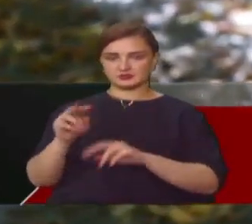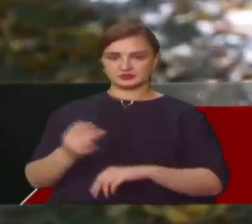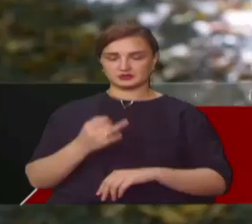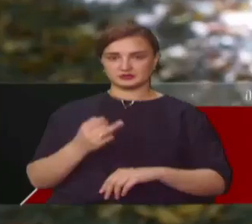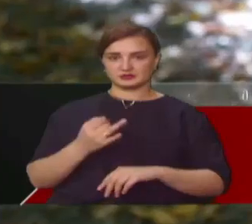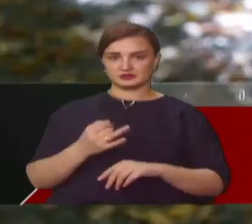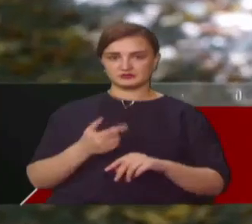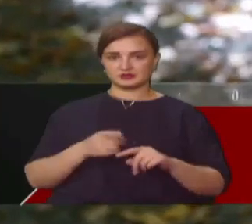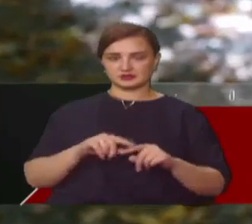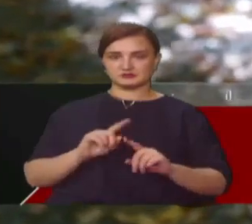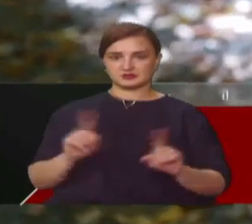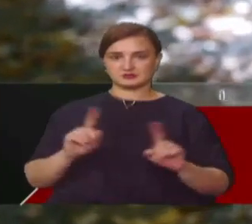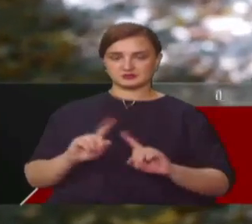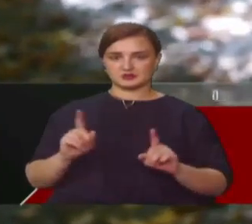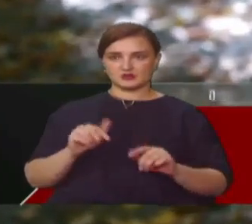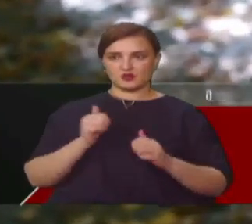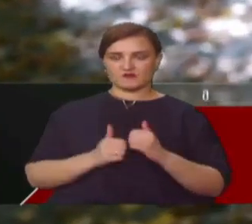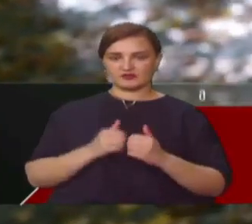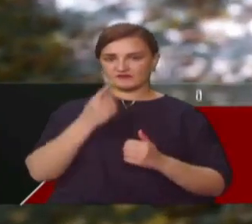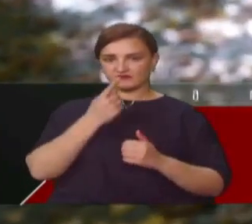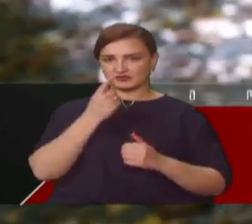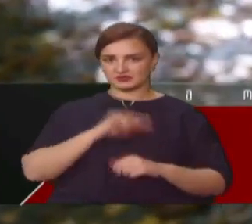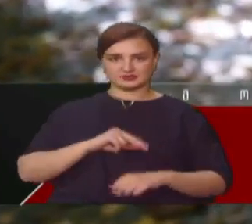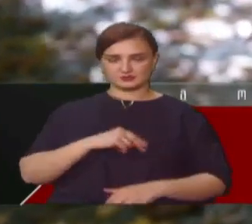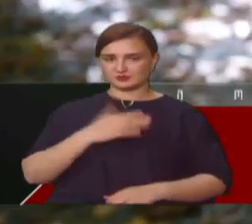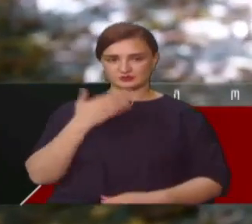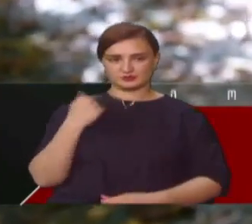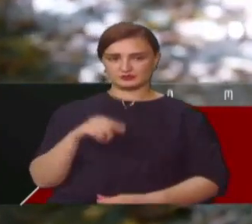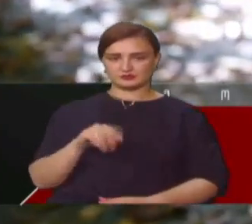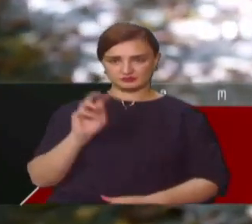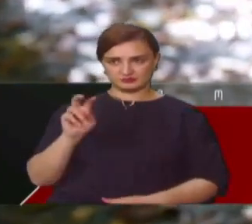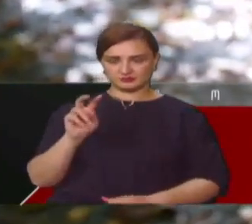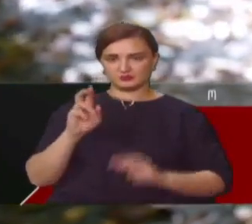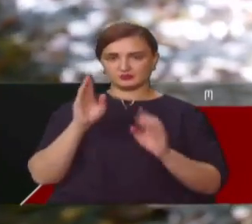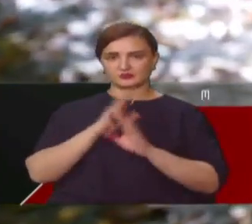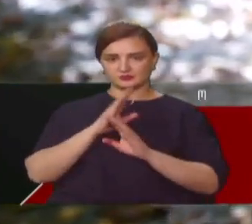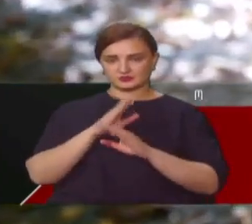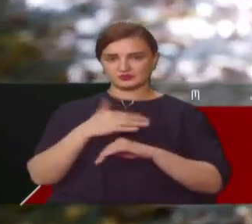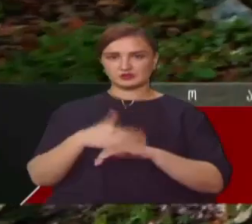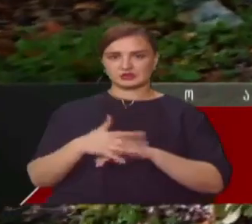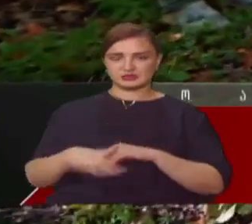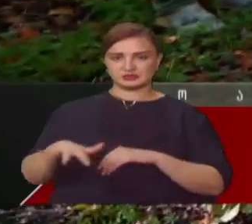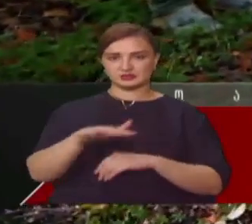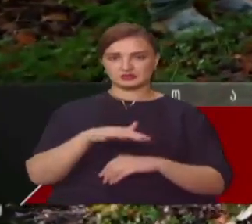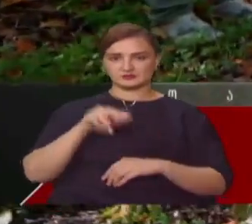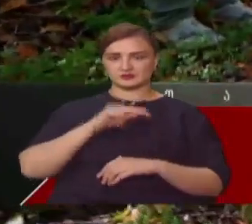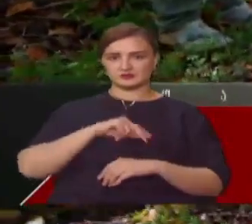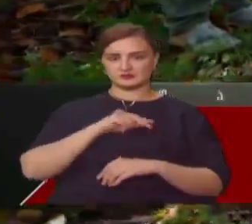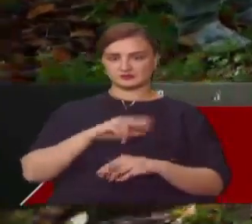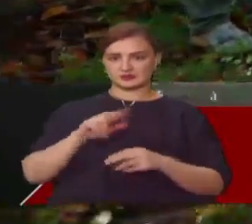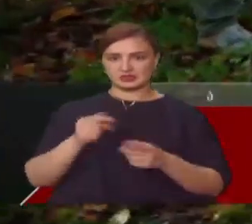ნაკლებად რუტინული სამსახურია, როდესაც გიწევს უშუალოდ ველზე მუშაობაც, ბუნებაში, გარე სივრცეში მუშაობა და